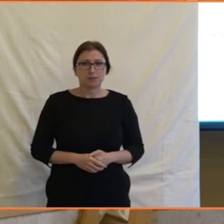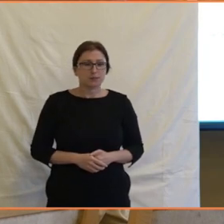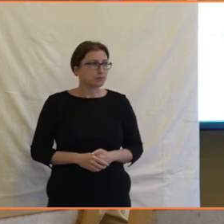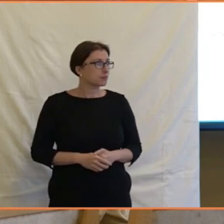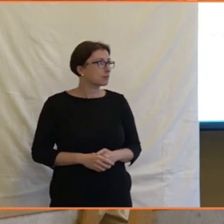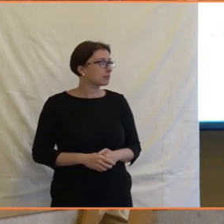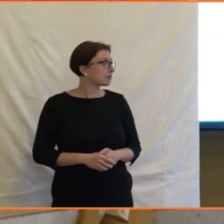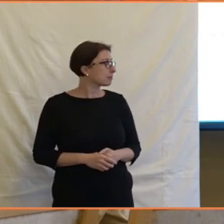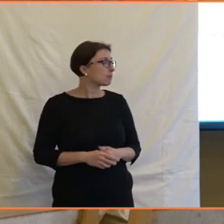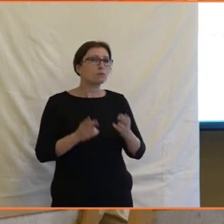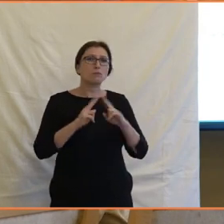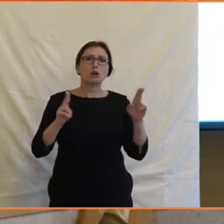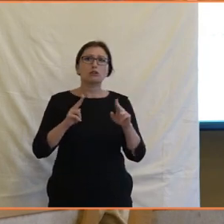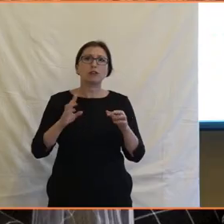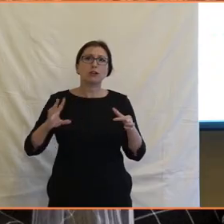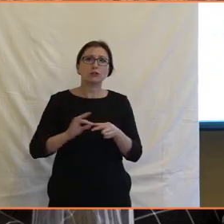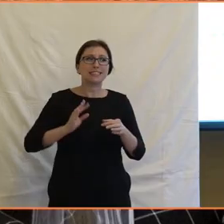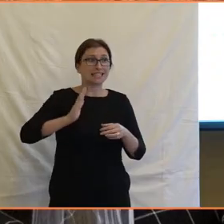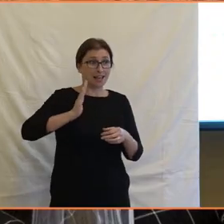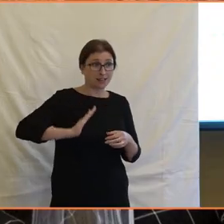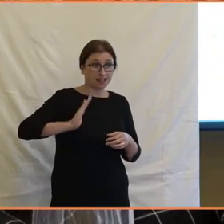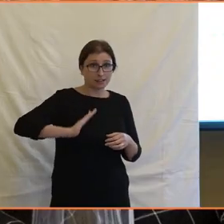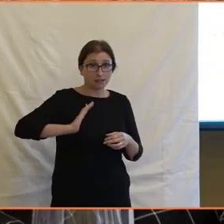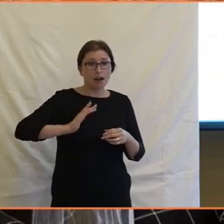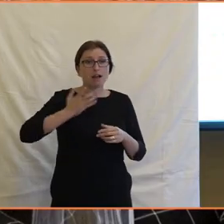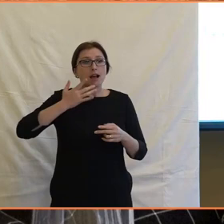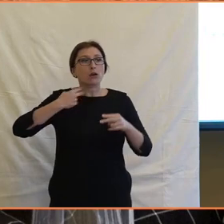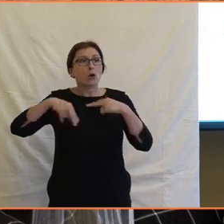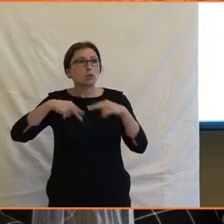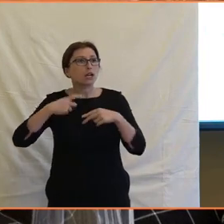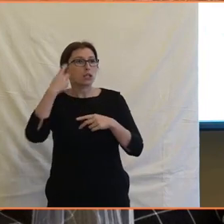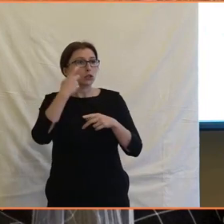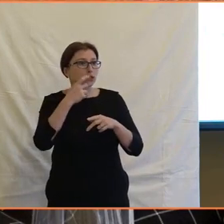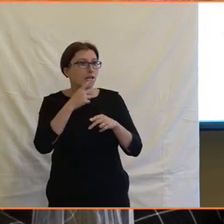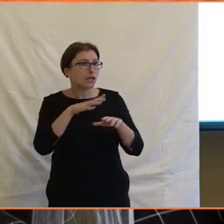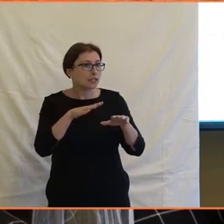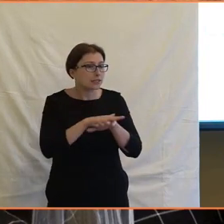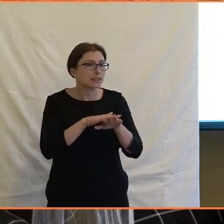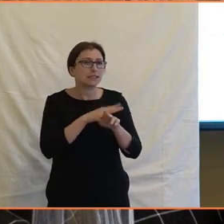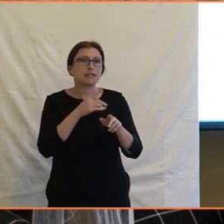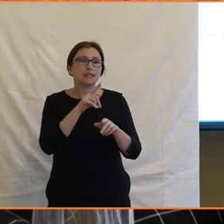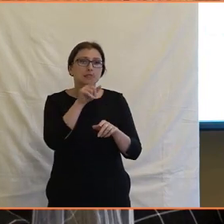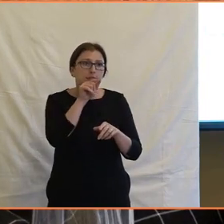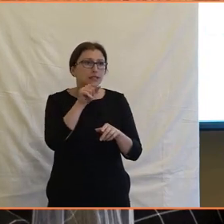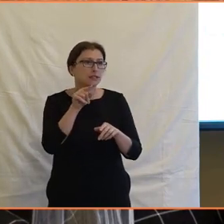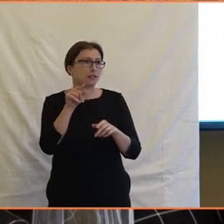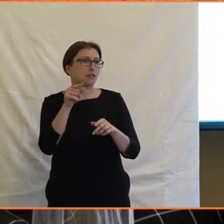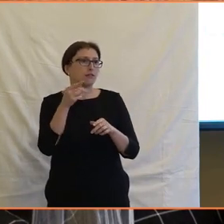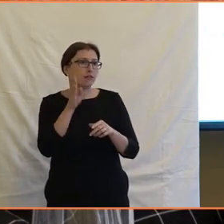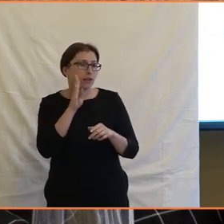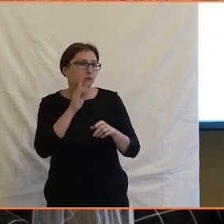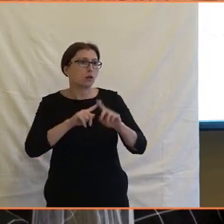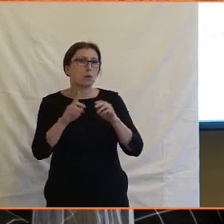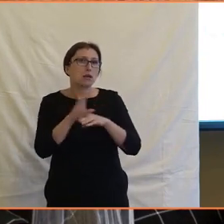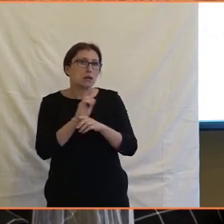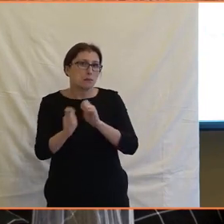ne, tak já jenom přece... Možná jestli nějaká etika, jako komunikace třeba na sociálních... komunikace na sociálních médiích anebo